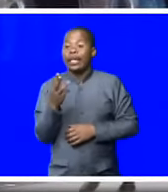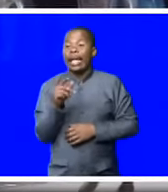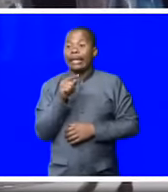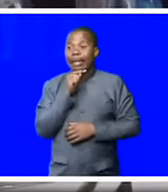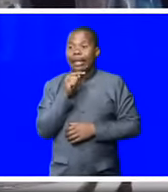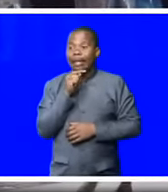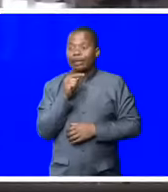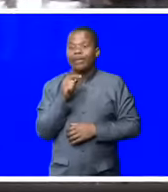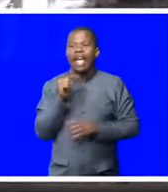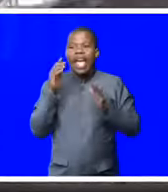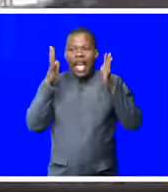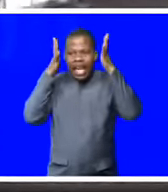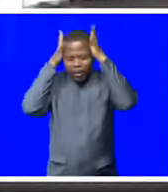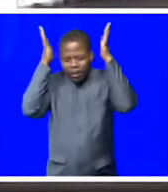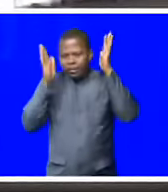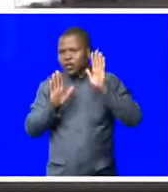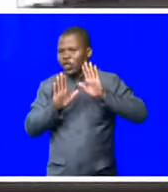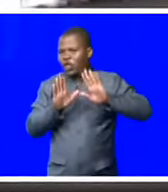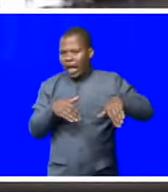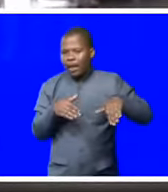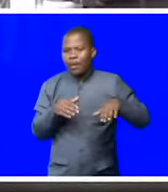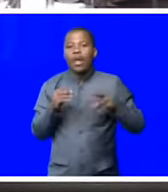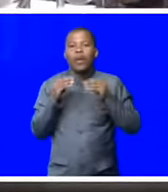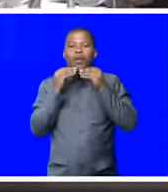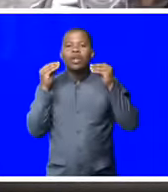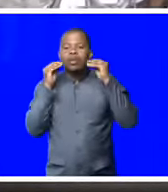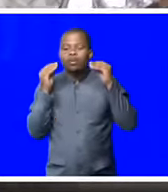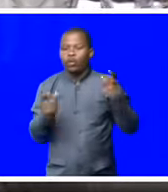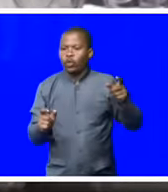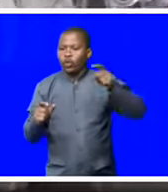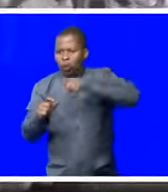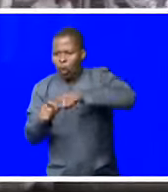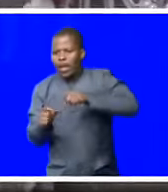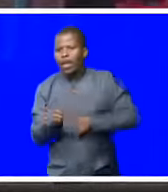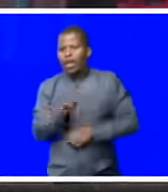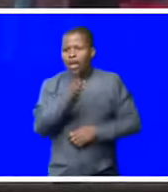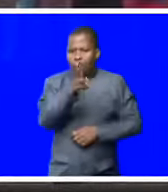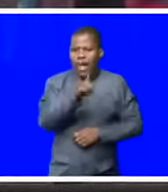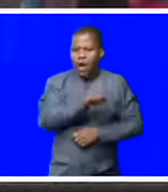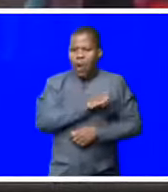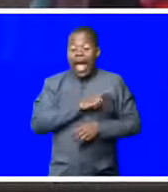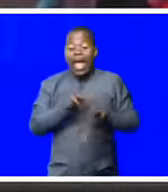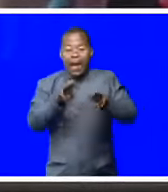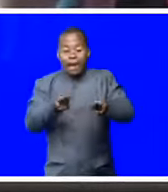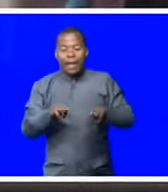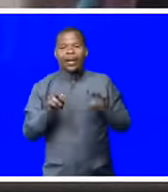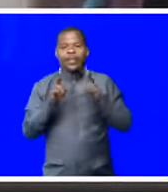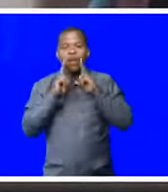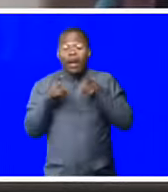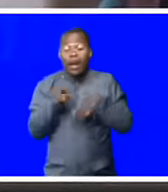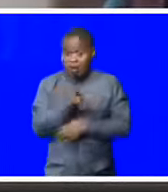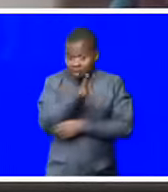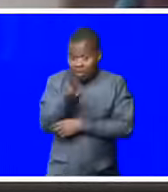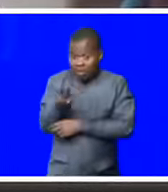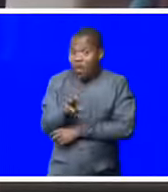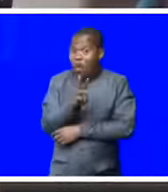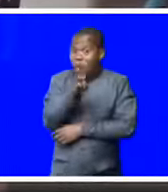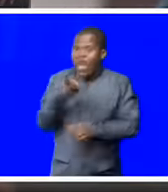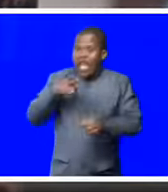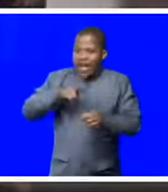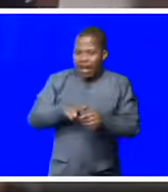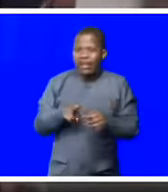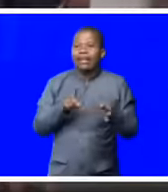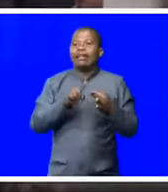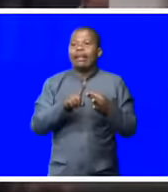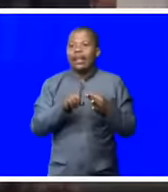ekuseni abheke eveni leMzambiki ayobona tindzawo tetekuvakasha takhona atawubese sekachubekela nakhona